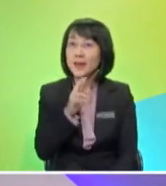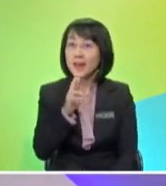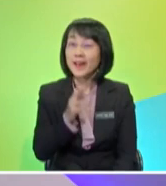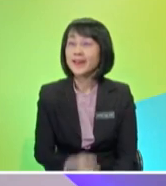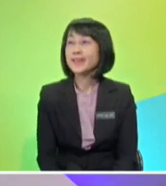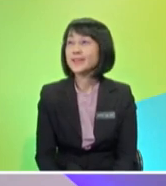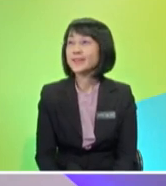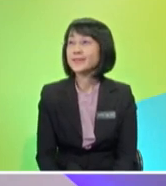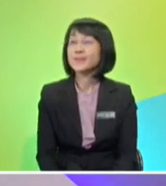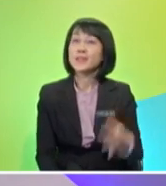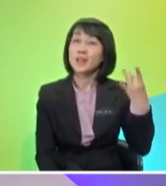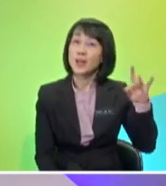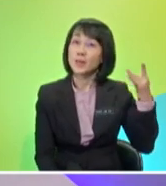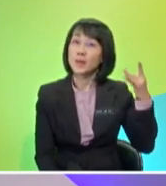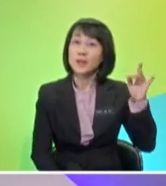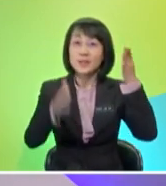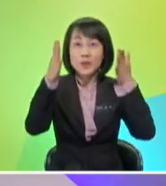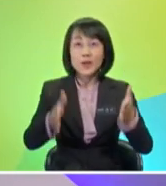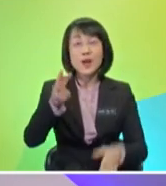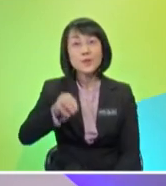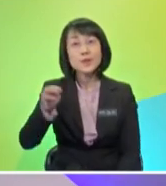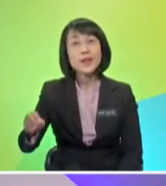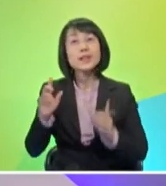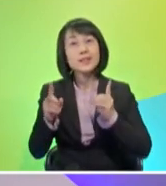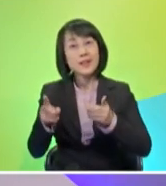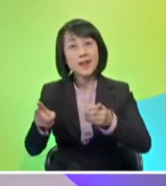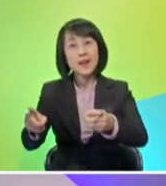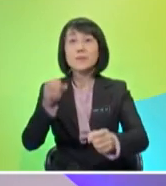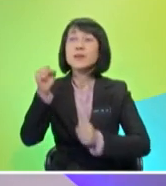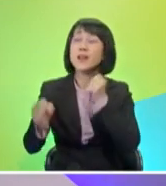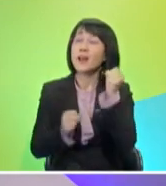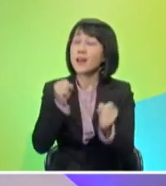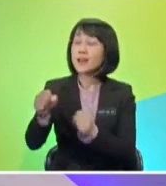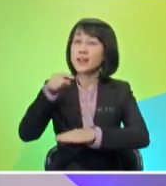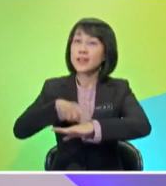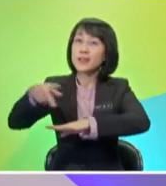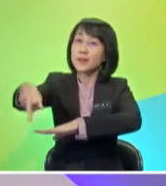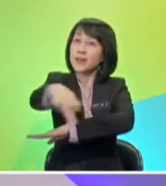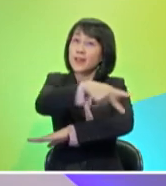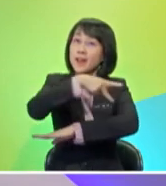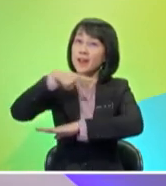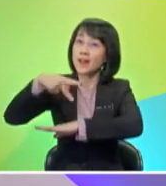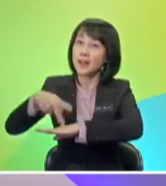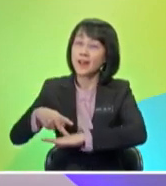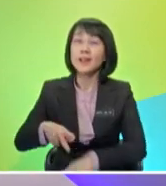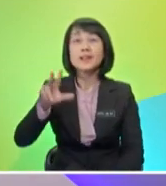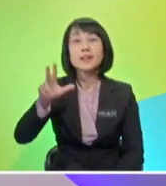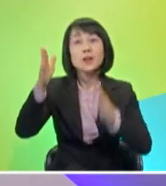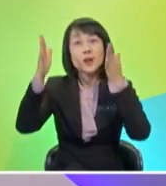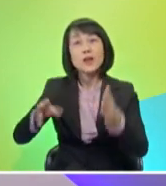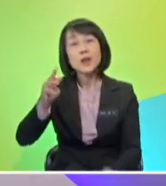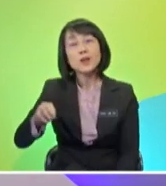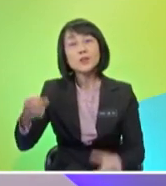Ria. 18 orang murid sedang berlari di padang. Okey. 3 orang murid